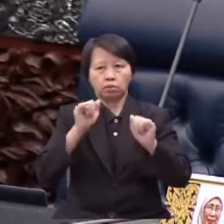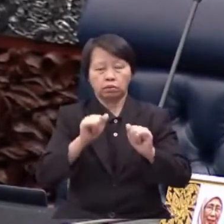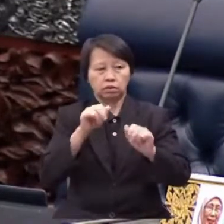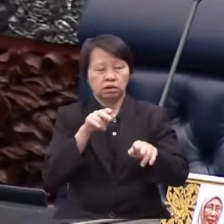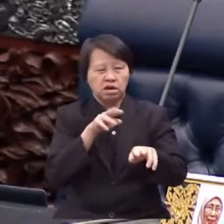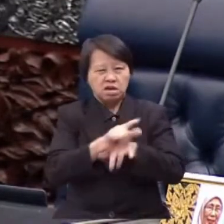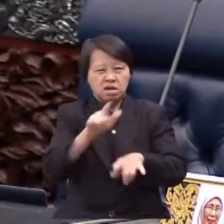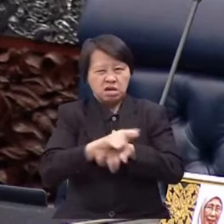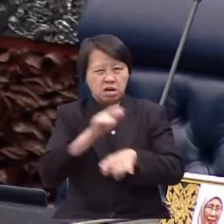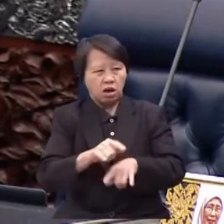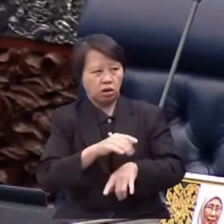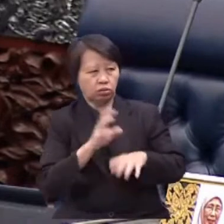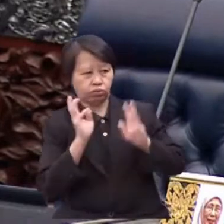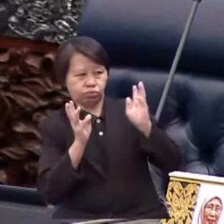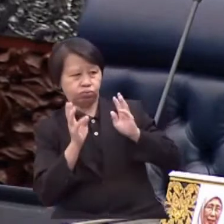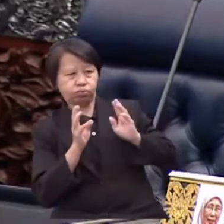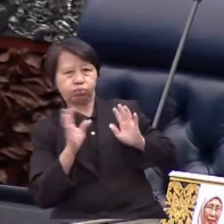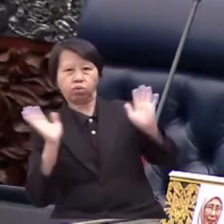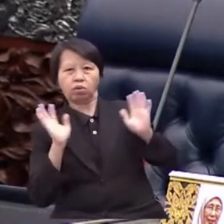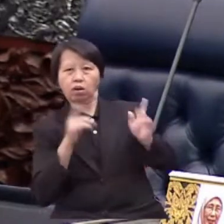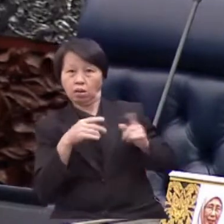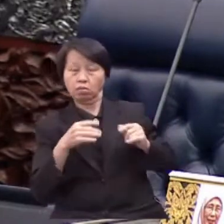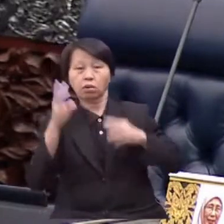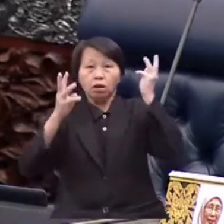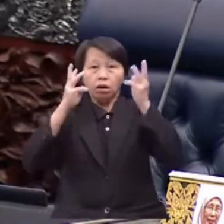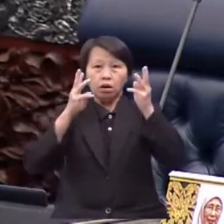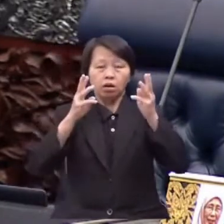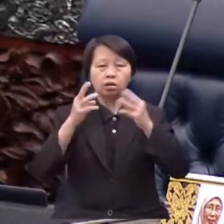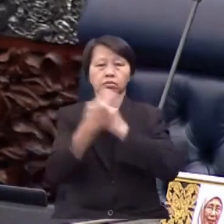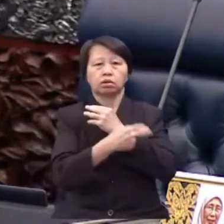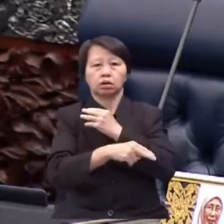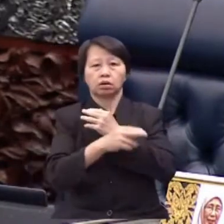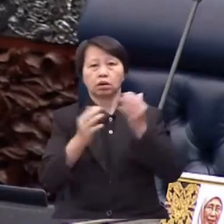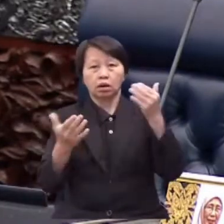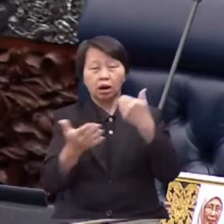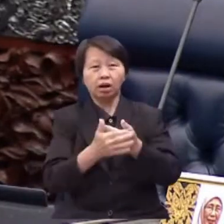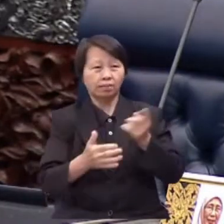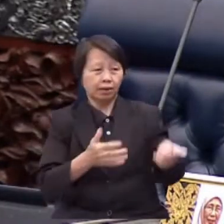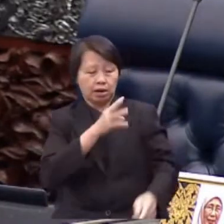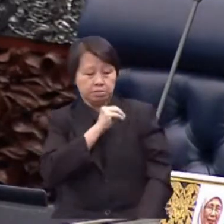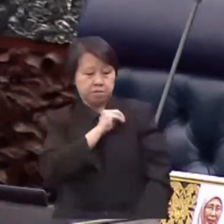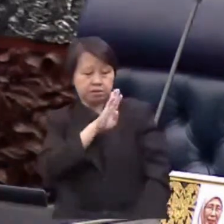negara dan sehingga pemimpin tersebut